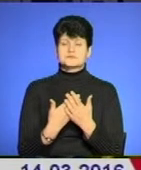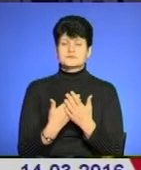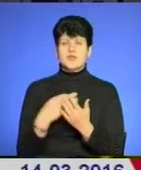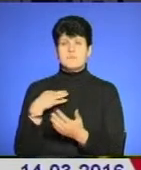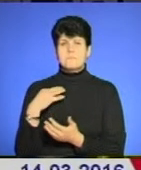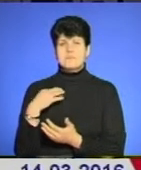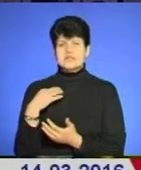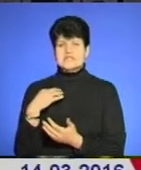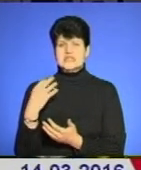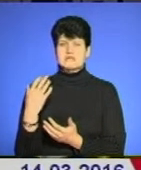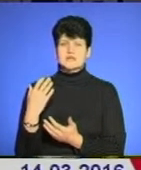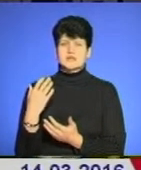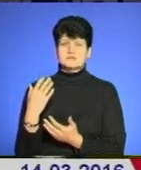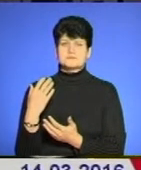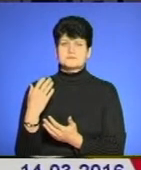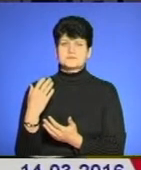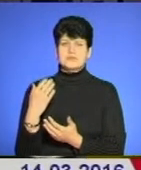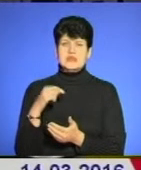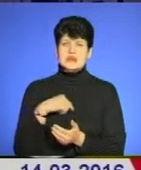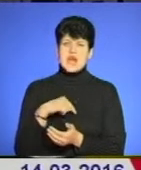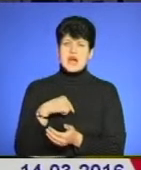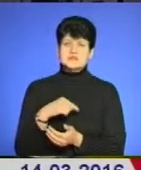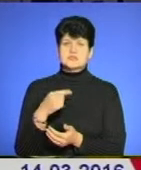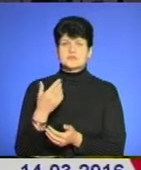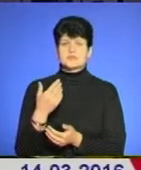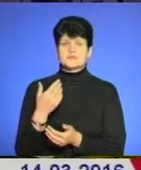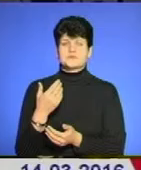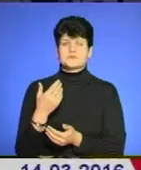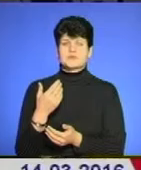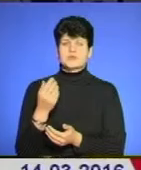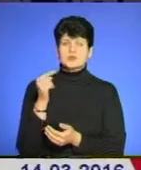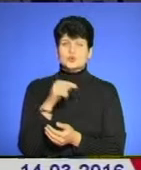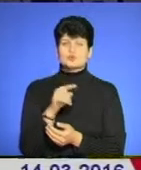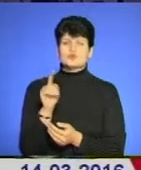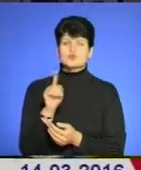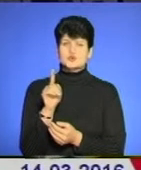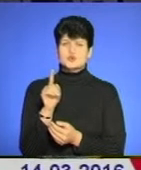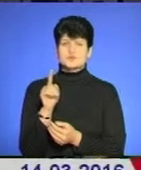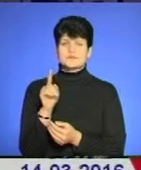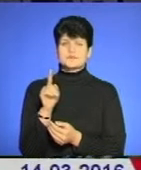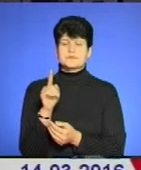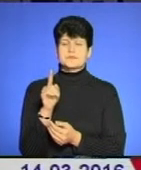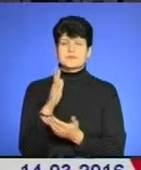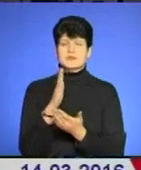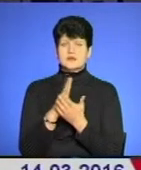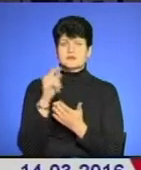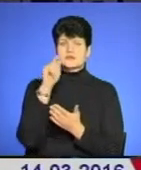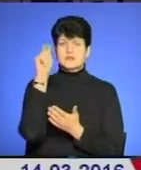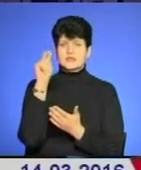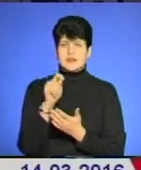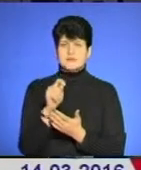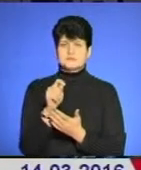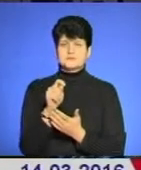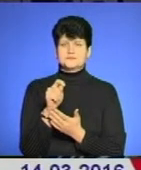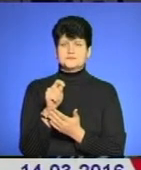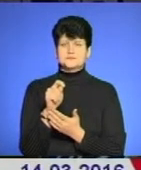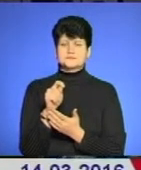пасивний якийсь настрій, тому що йде війна.